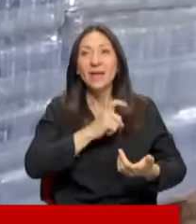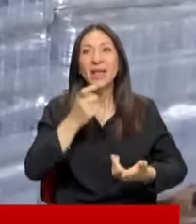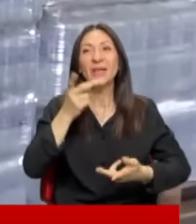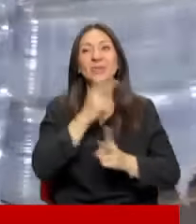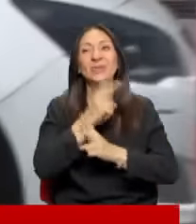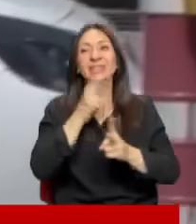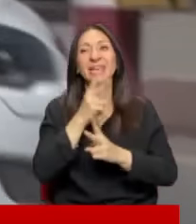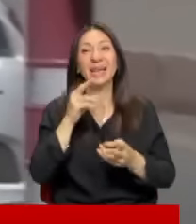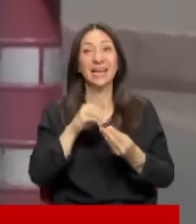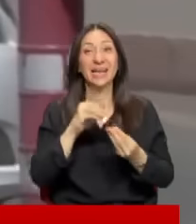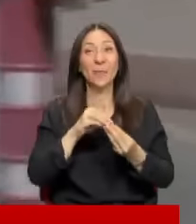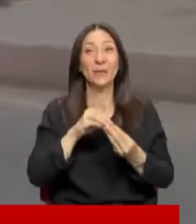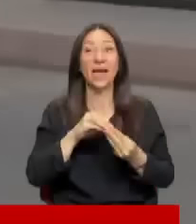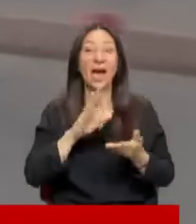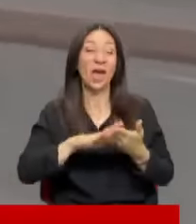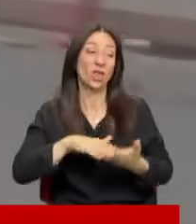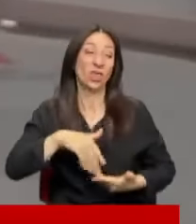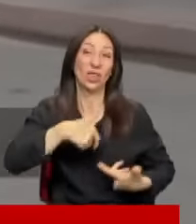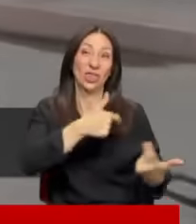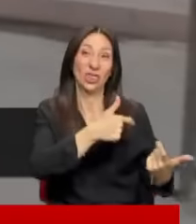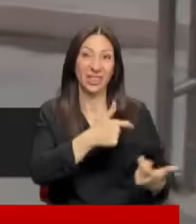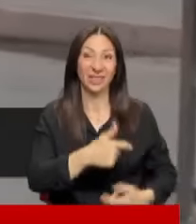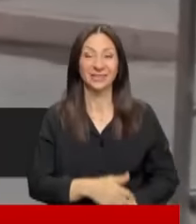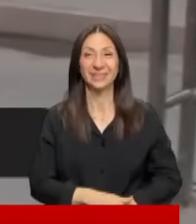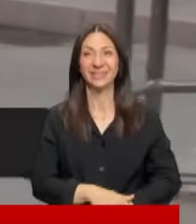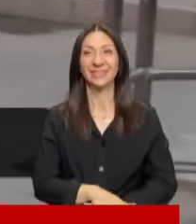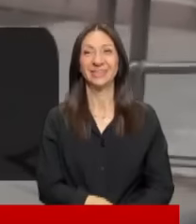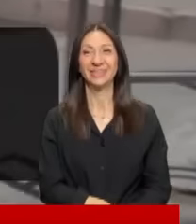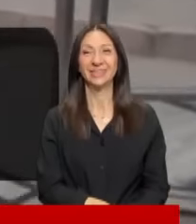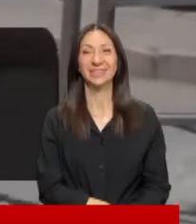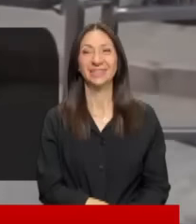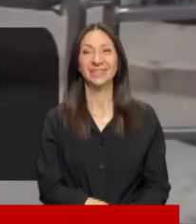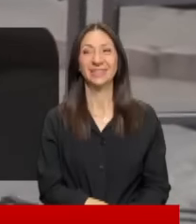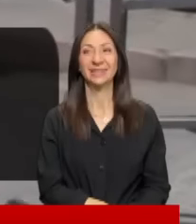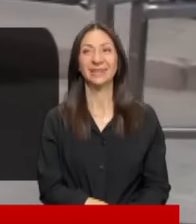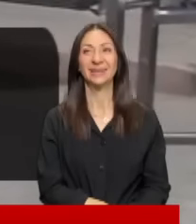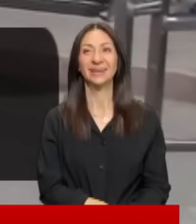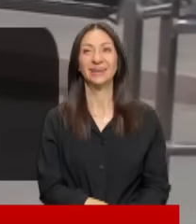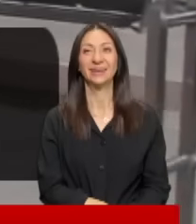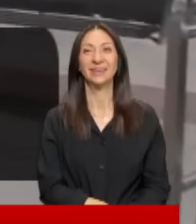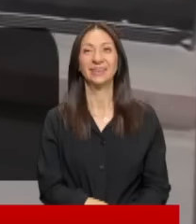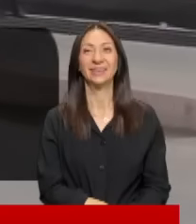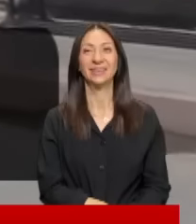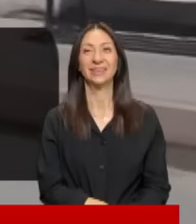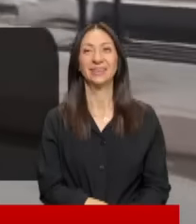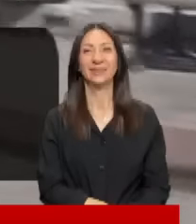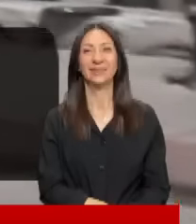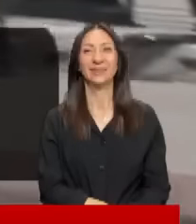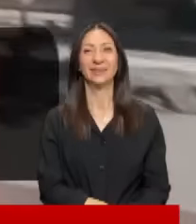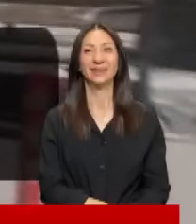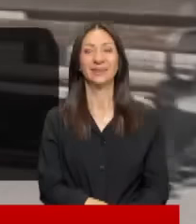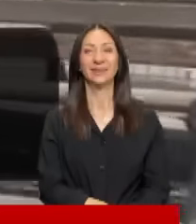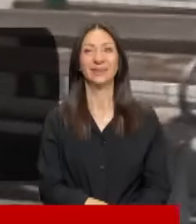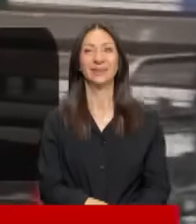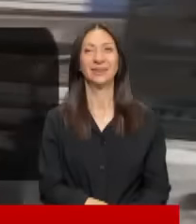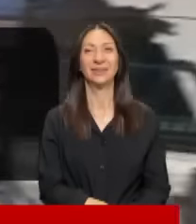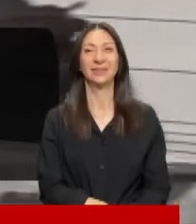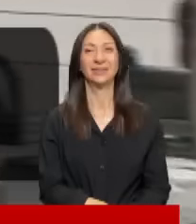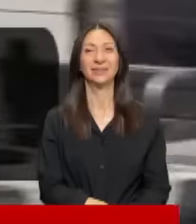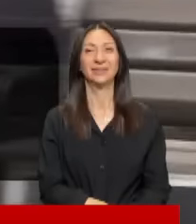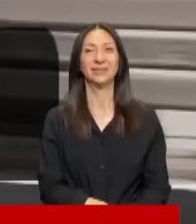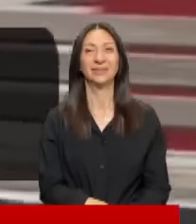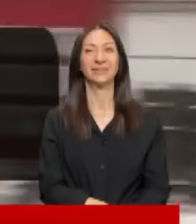karşılayanlar, kabahati arkadaşını atanlar. Geçmiş olsun abi. Abi teşekkür ederim. Arkadaş elimi kesti ya.